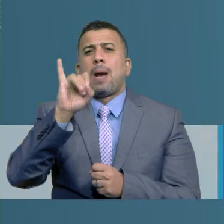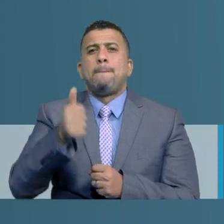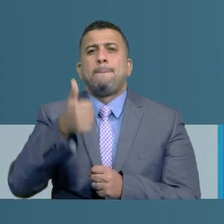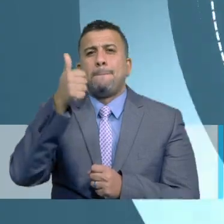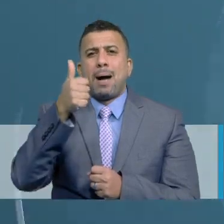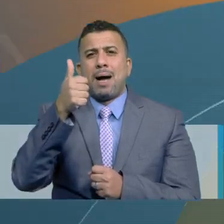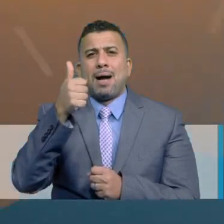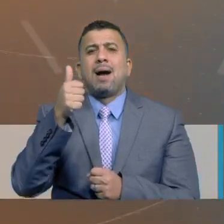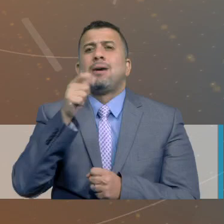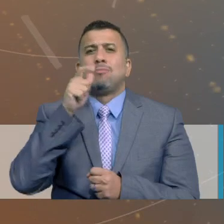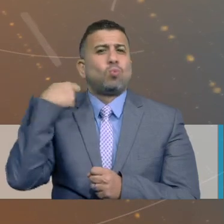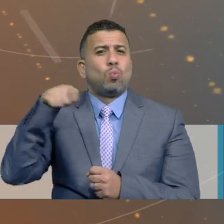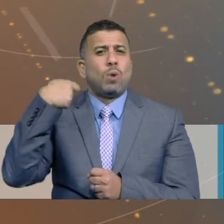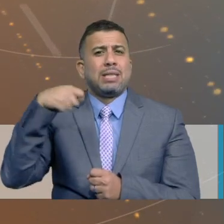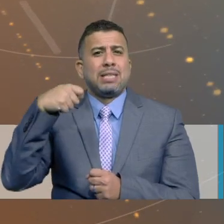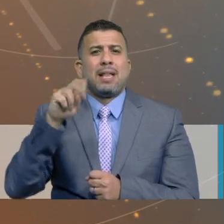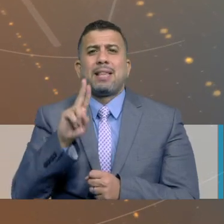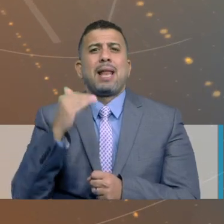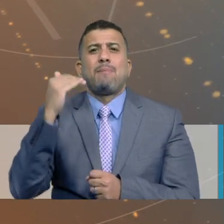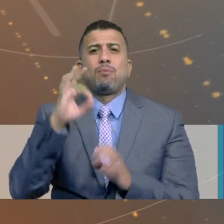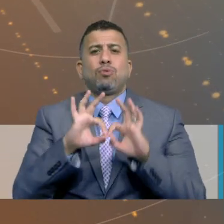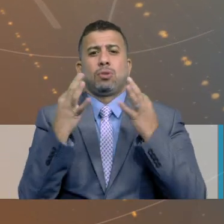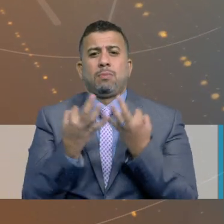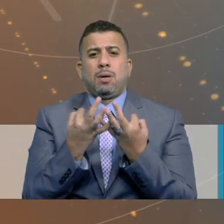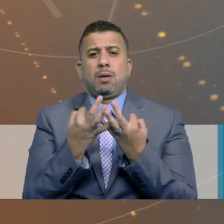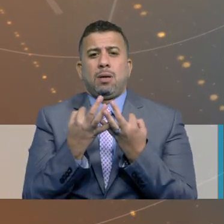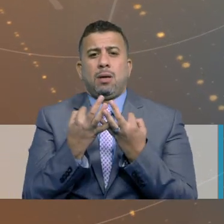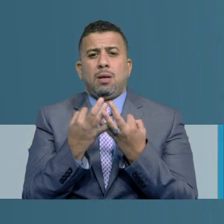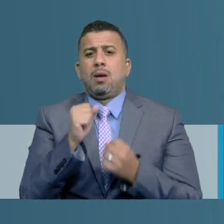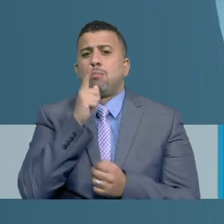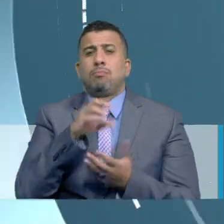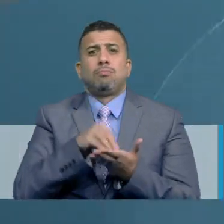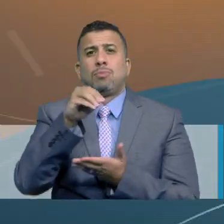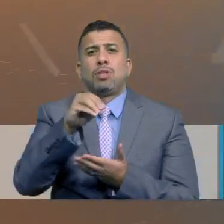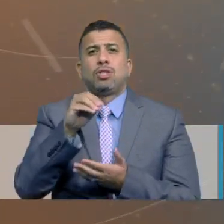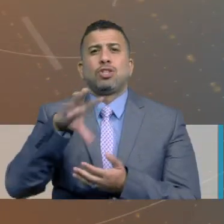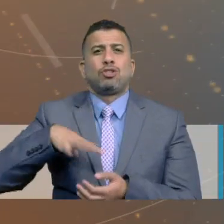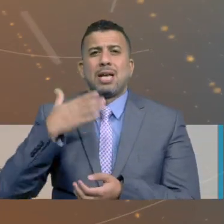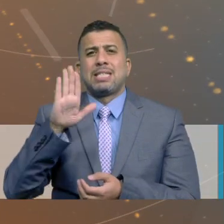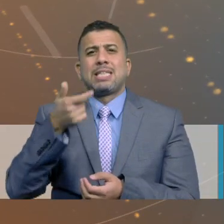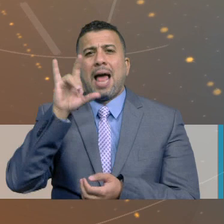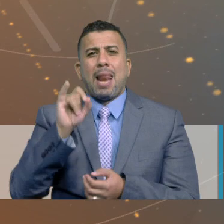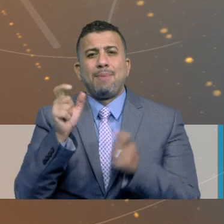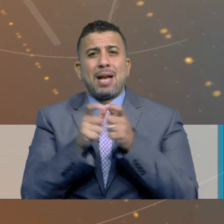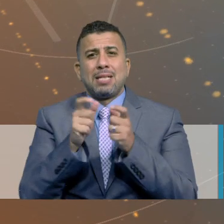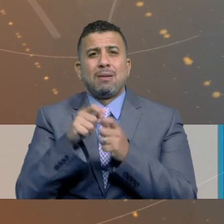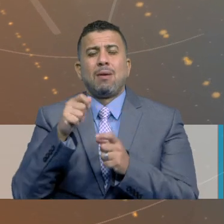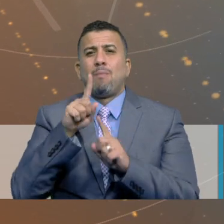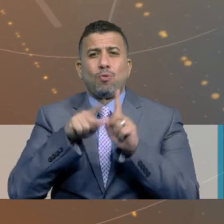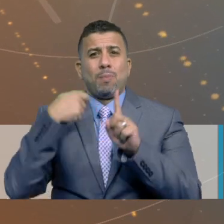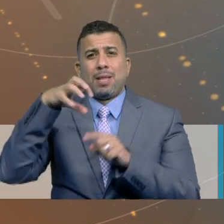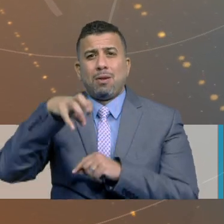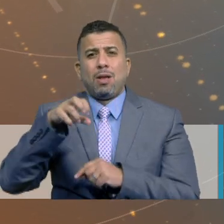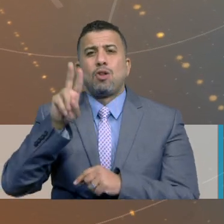هشام بن تسهيل المزروعي وزيره لتنميه المجتمع وتعين مع الشيخ سالم خالد القاسم مندوب الدوله